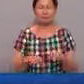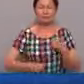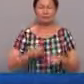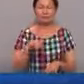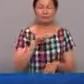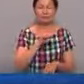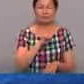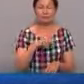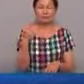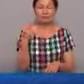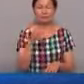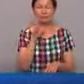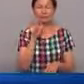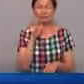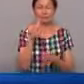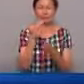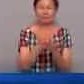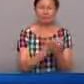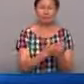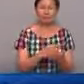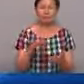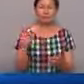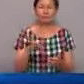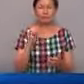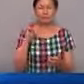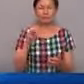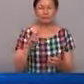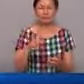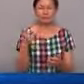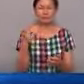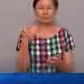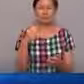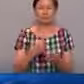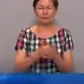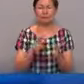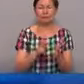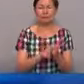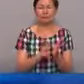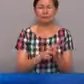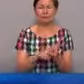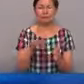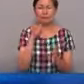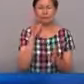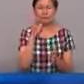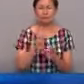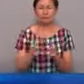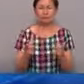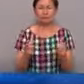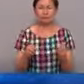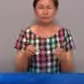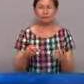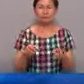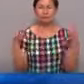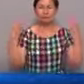было две возрастные категории – от 3 до 8 лет и от 9 до 14 лет. Проходил он в 4 этапа – визитка, дефиле,